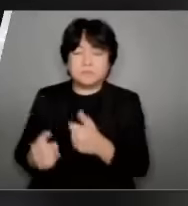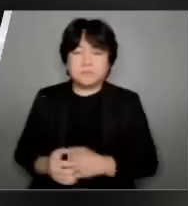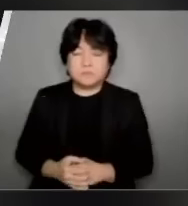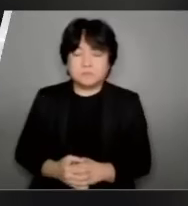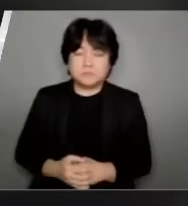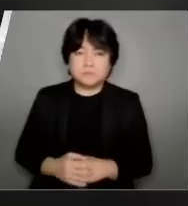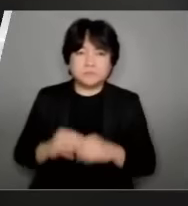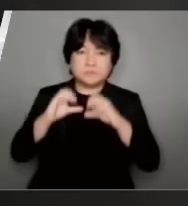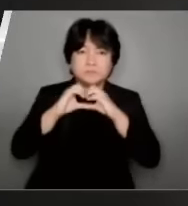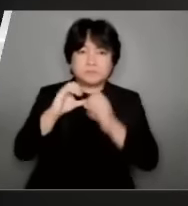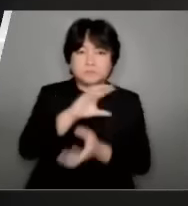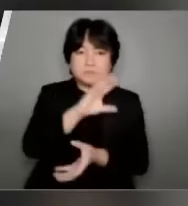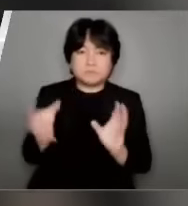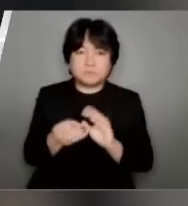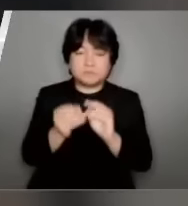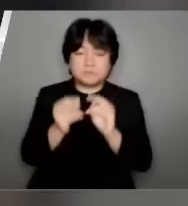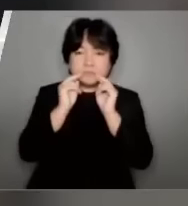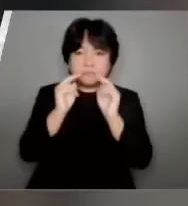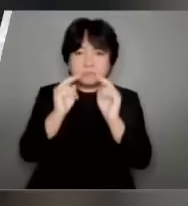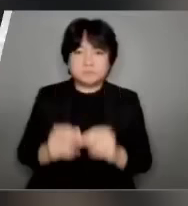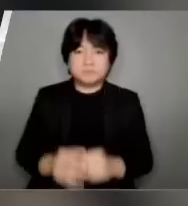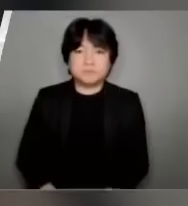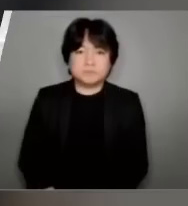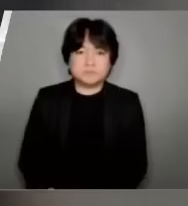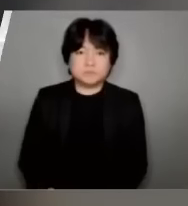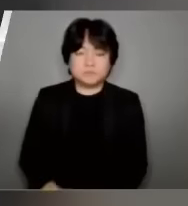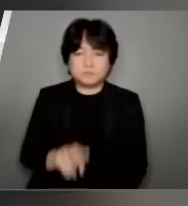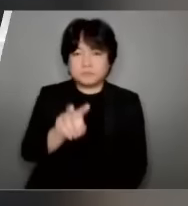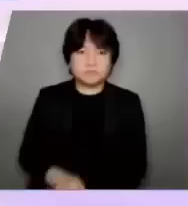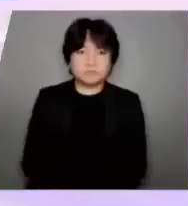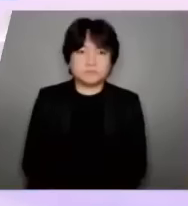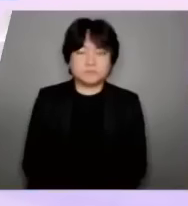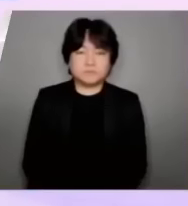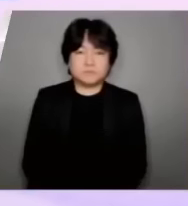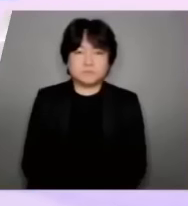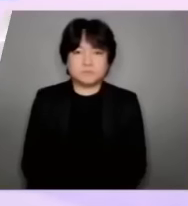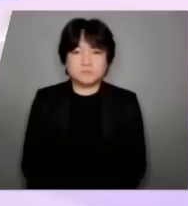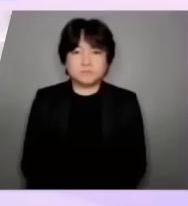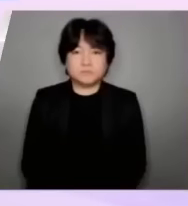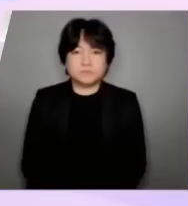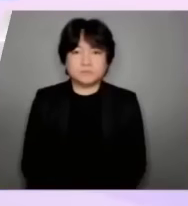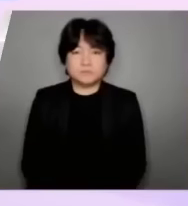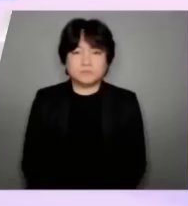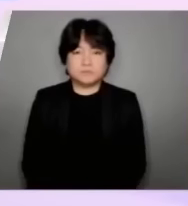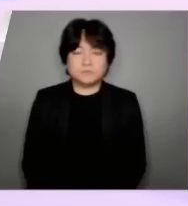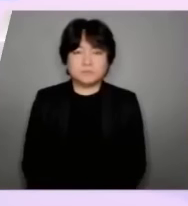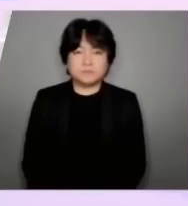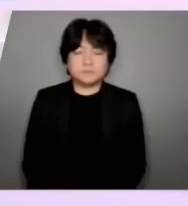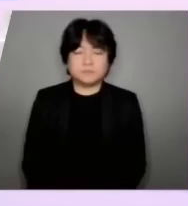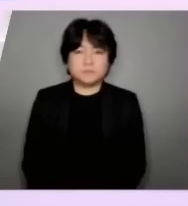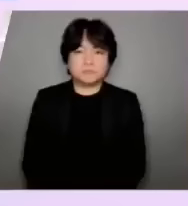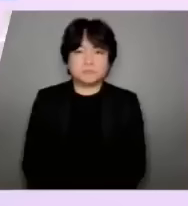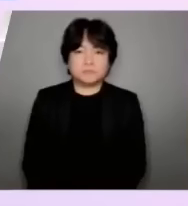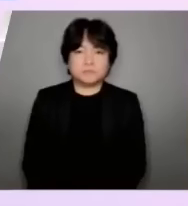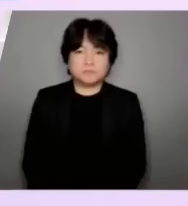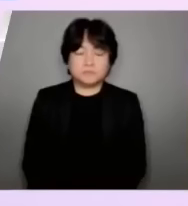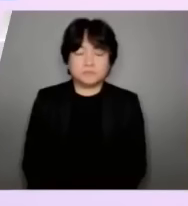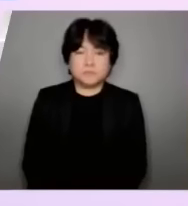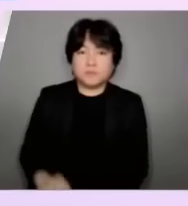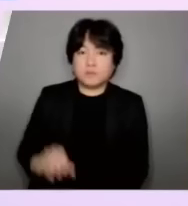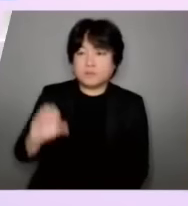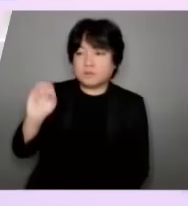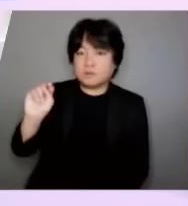Integrated News, John Consulta ang inyong saksi. Itinagi naman ang abogado ni Cassandra Ong na nagkasama